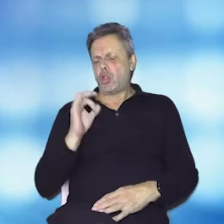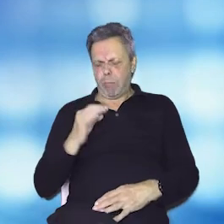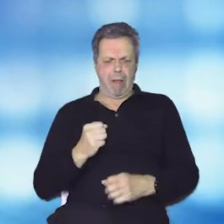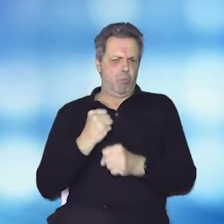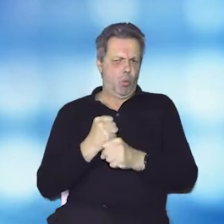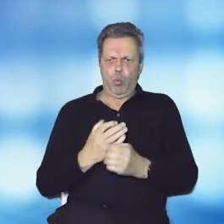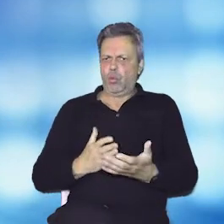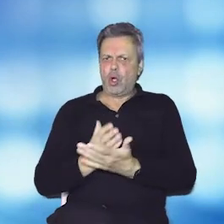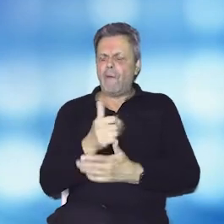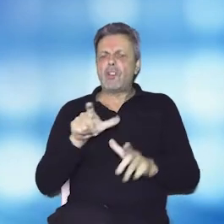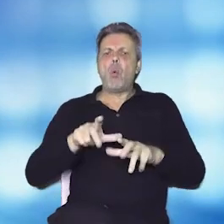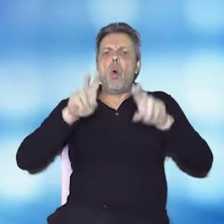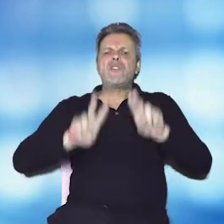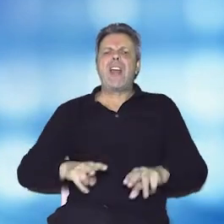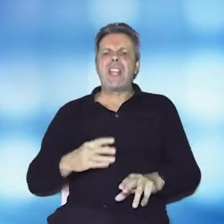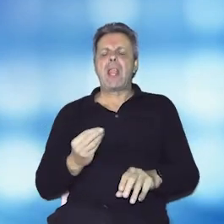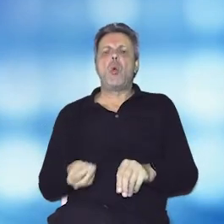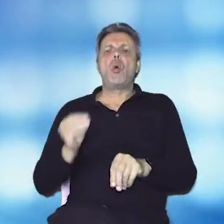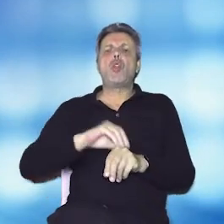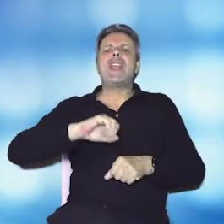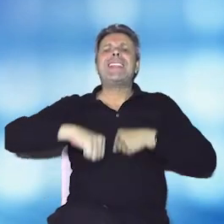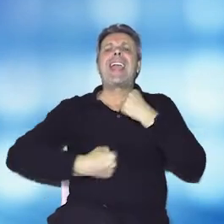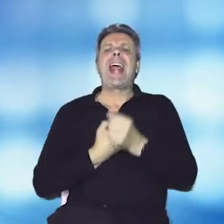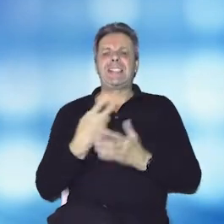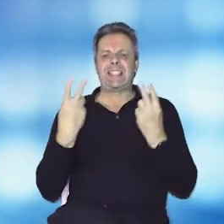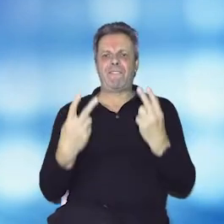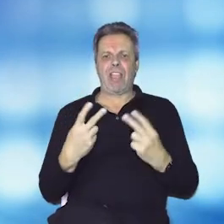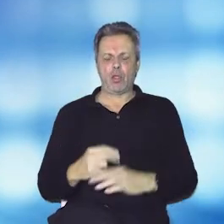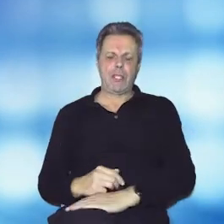učinkovita u smislu ostvarivanja nekakve dodane financijske vrijednosti.